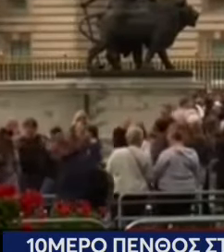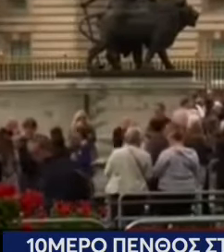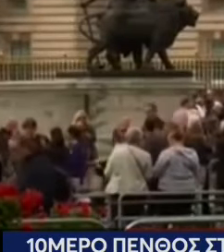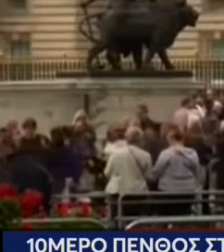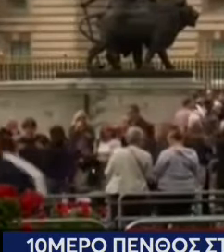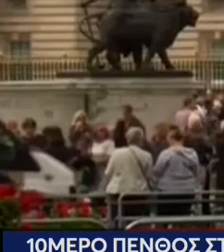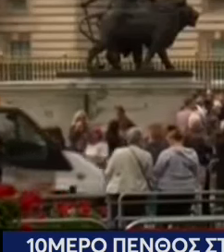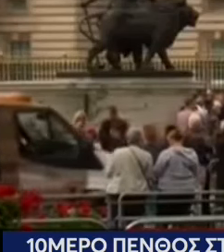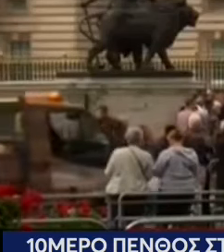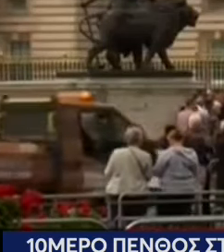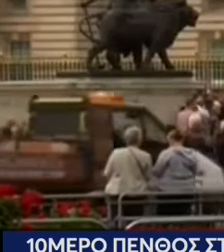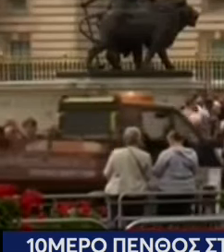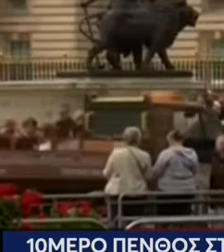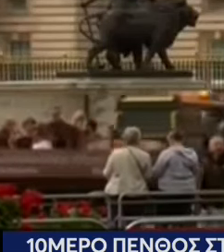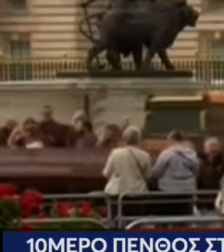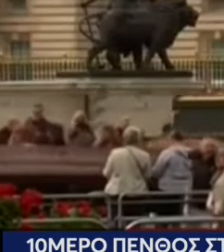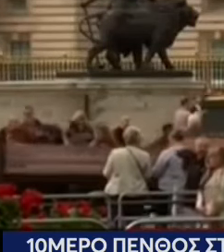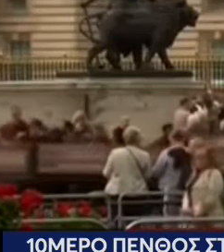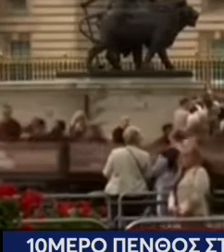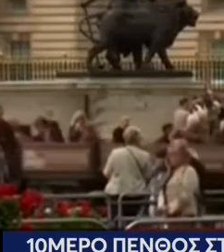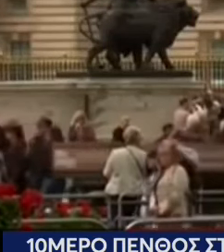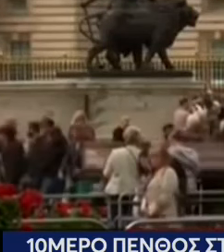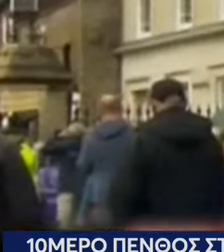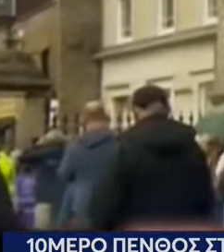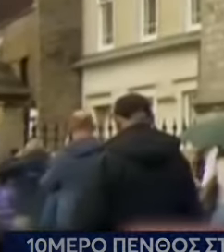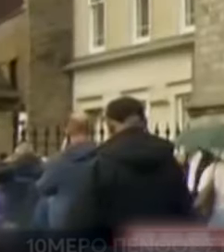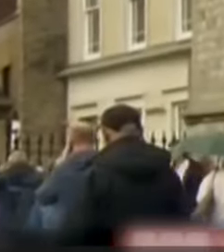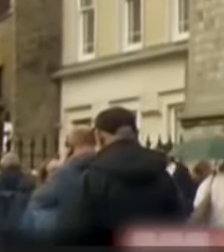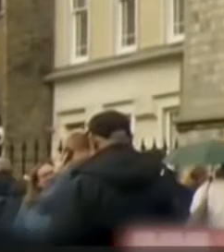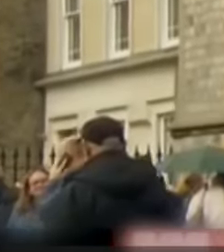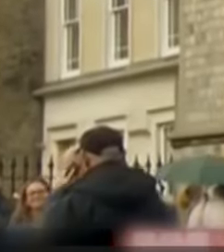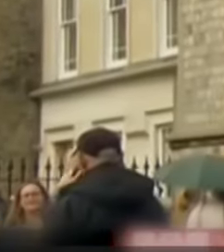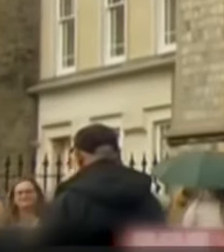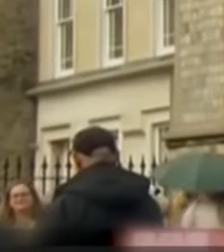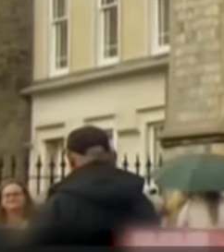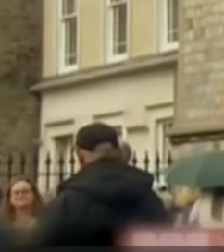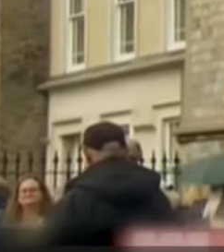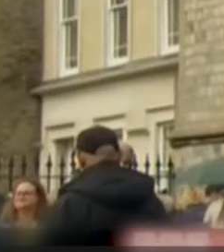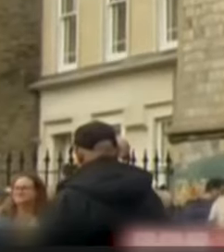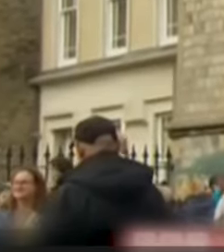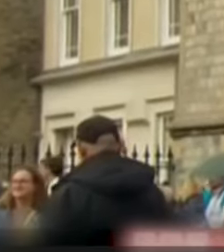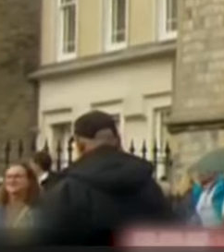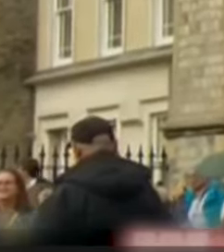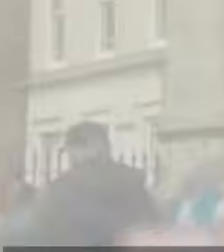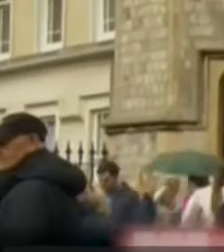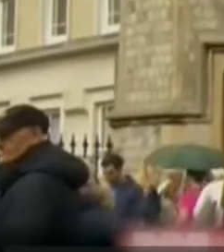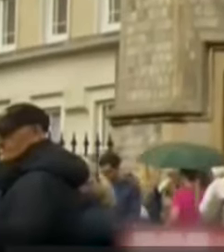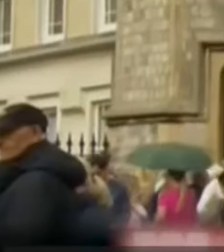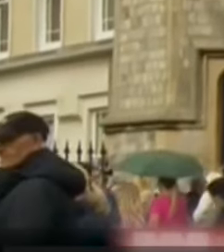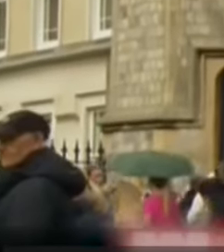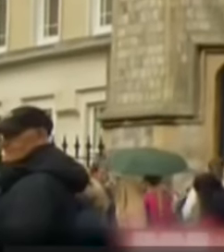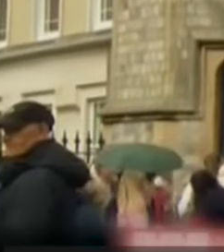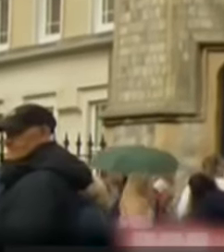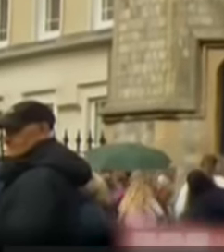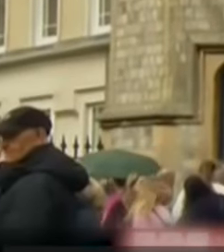του κόσμου, όπως λένε πολίτες που πήγαν στο παλάτι να αφήσουν ένα λουλούδι. We live locally. Just wanted to come and pay our respects. It's not